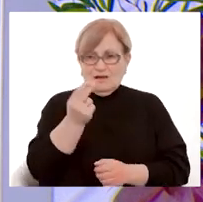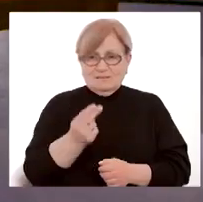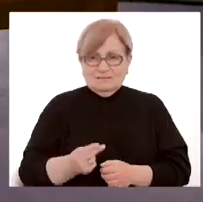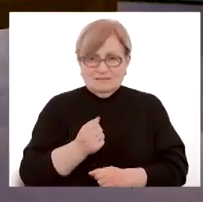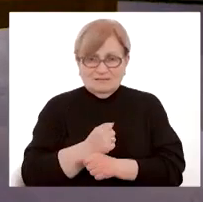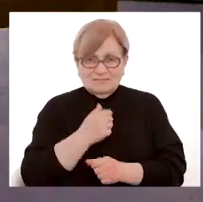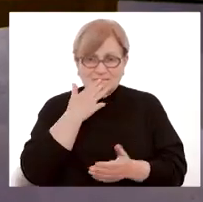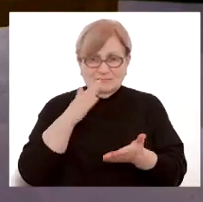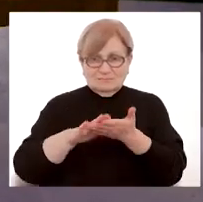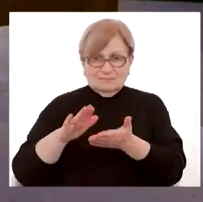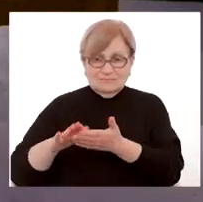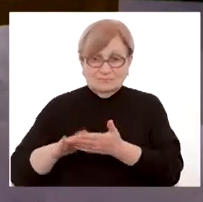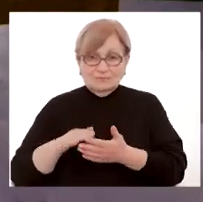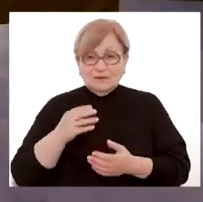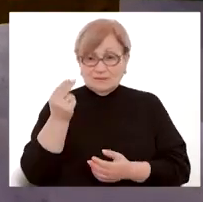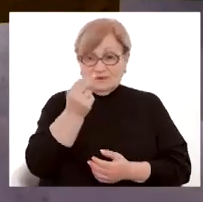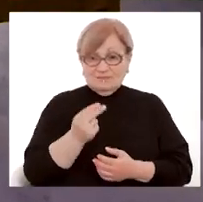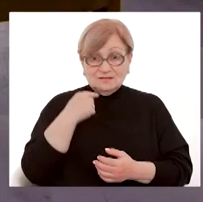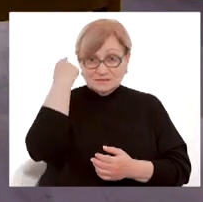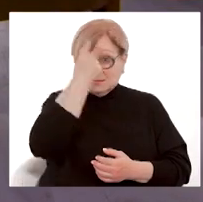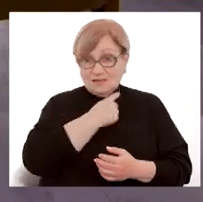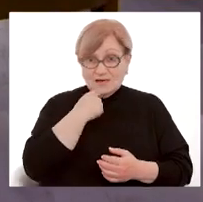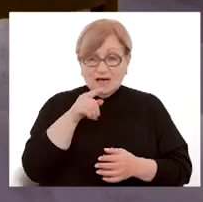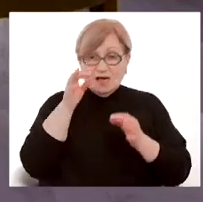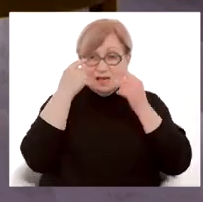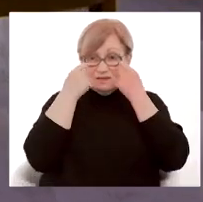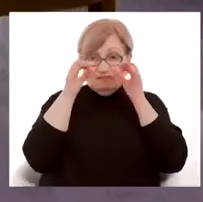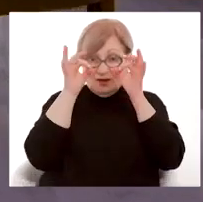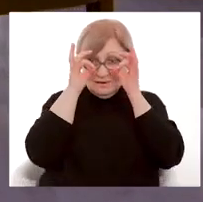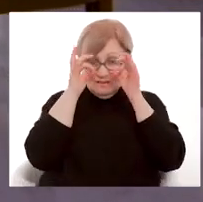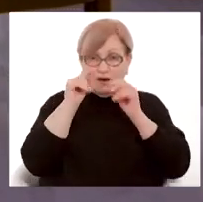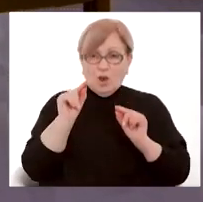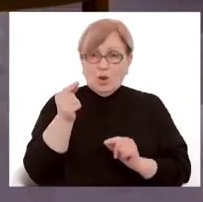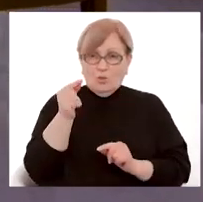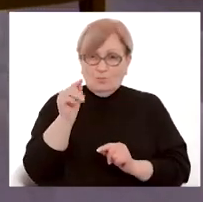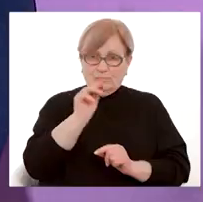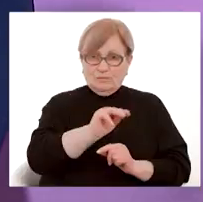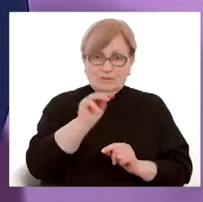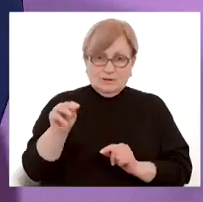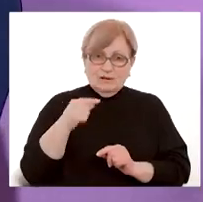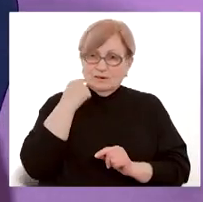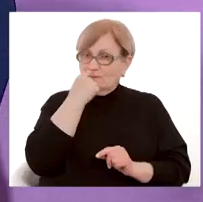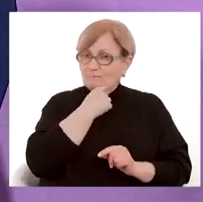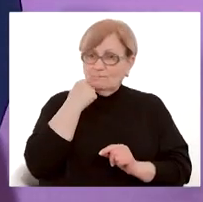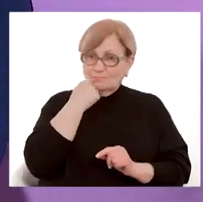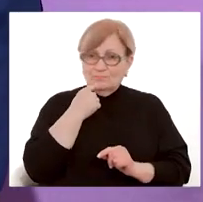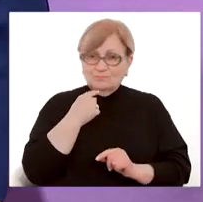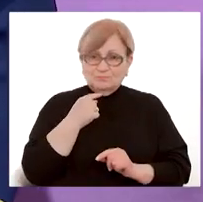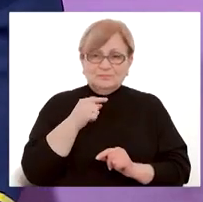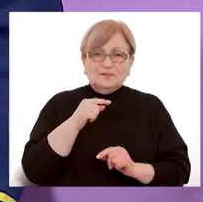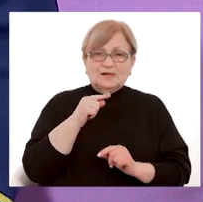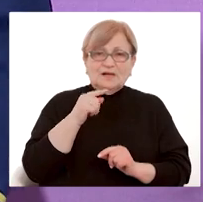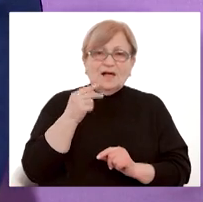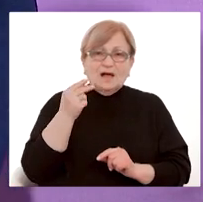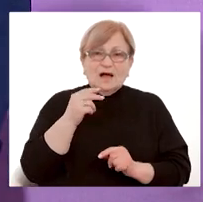აპლიკაციები, მაგალითად, აი დავხატოთ სახე, რომლის თვალები იქნება თქვათ ბლობიოს მარცვლები, პირი შეიძლება იყოს რაღაცა